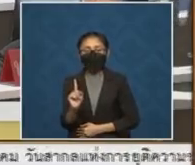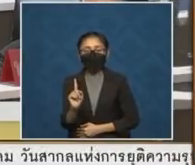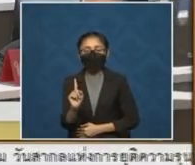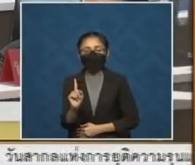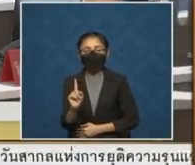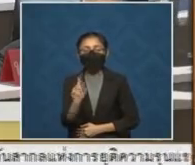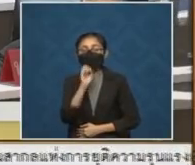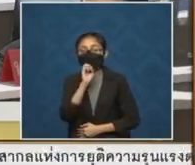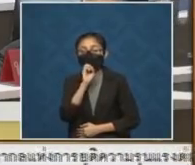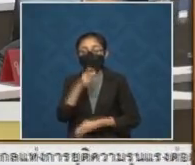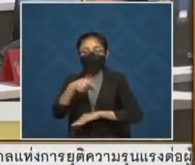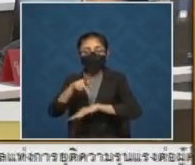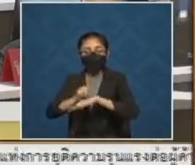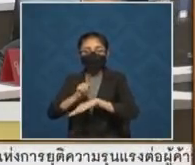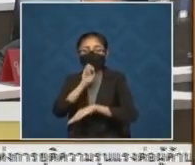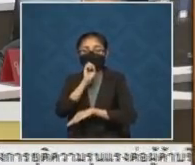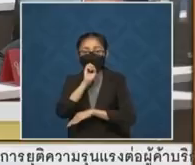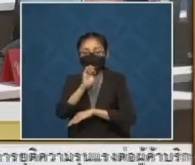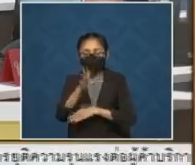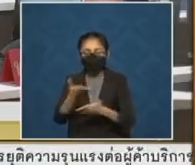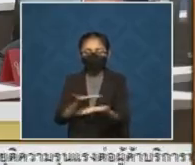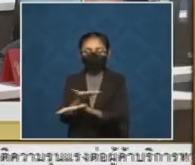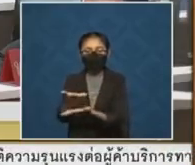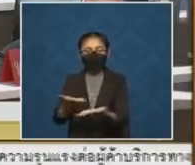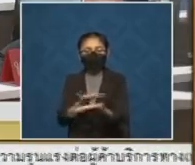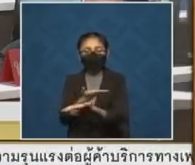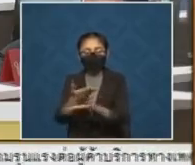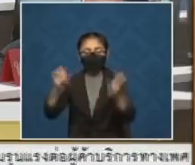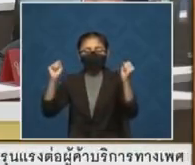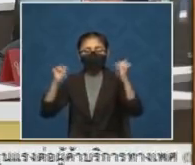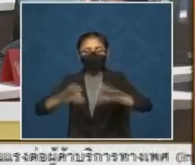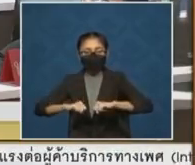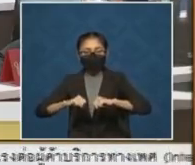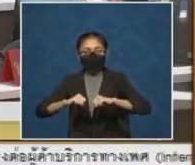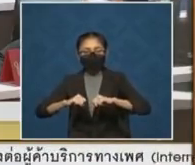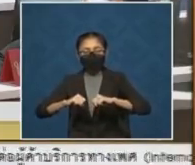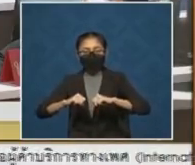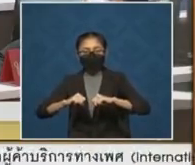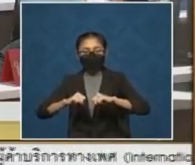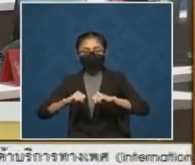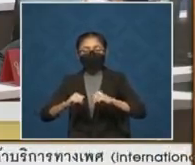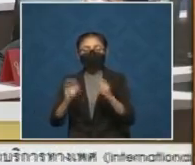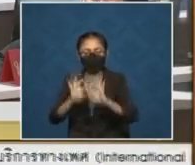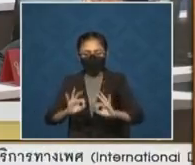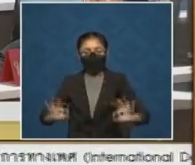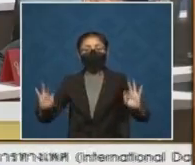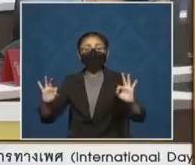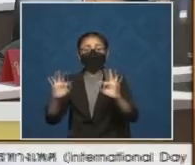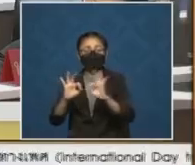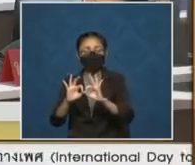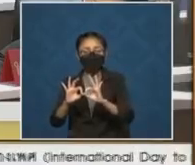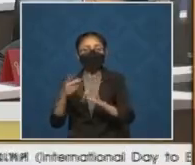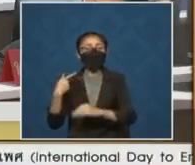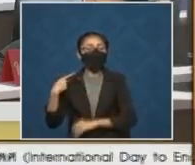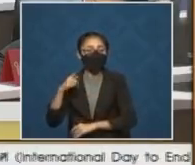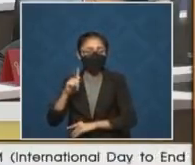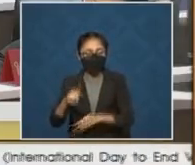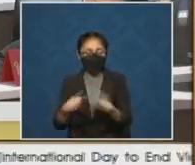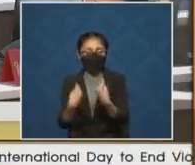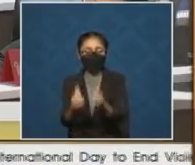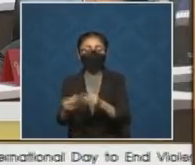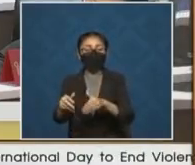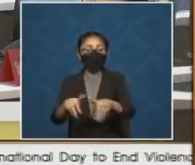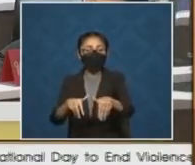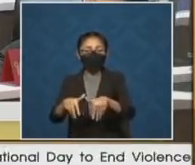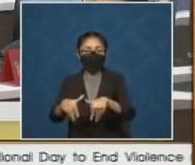มแม้เป็นสภาสมัยนี้นี่ลำบากนะ เนื่องจากว่าเรื่องเนี่ยเป็นเรื่องสำคัญจึงจะเป็นต้องขอมติจากที่ประชุมก่อนนำส่งให้รั